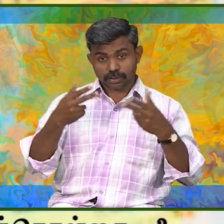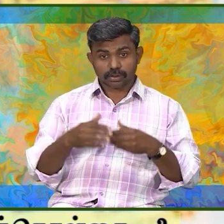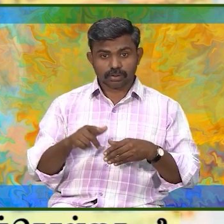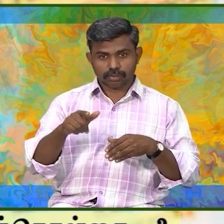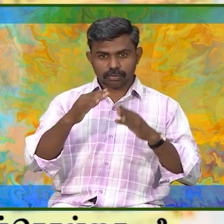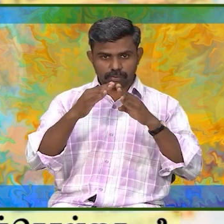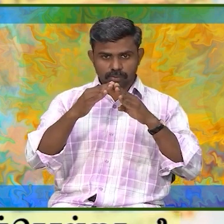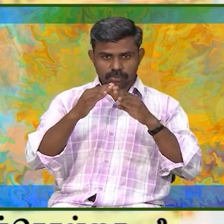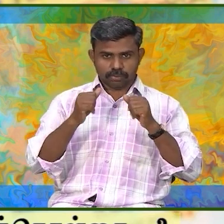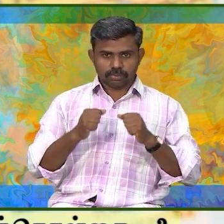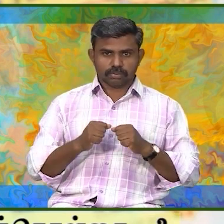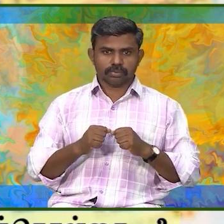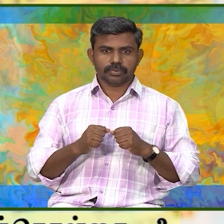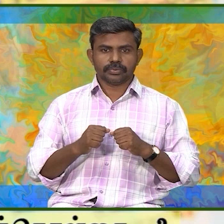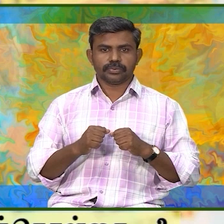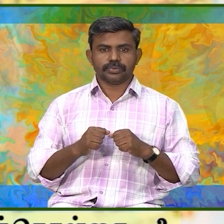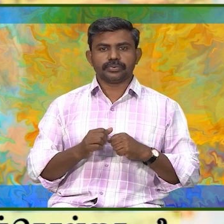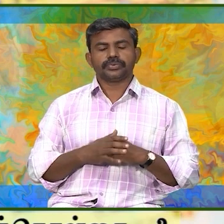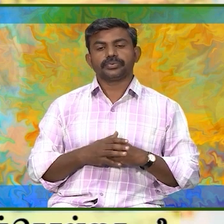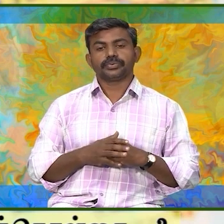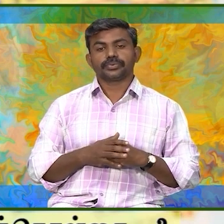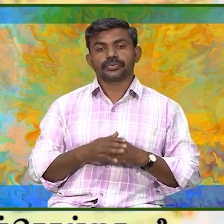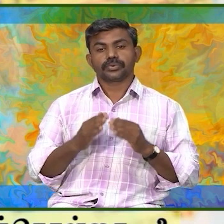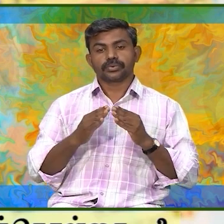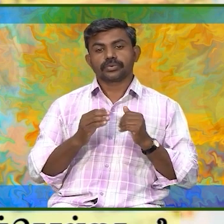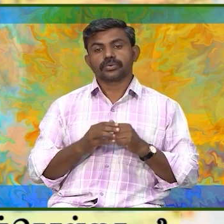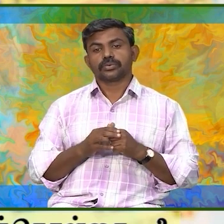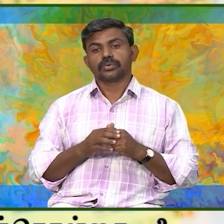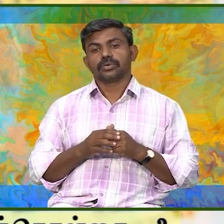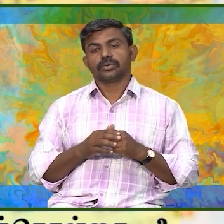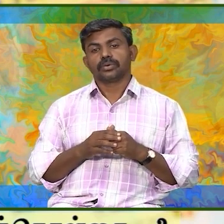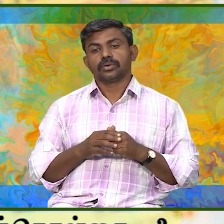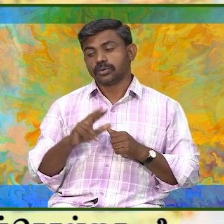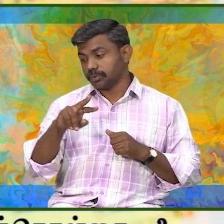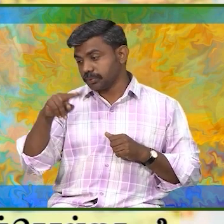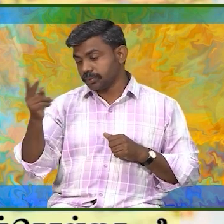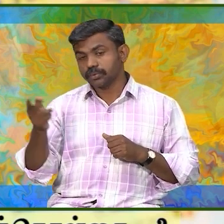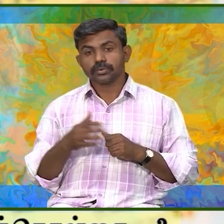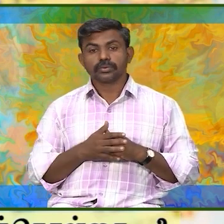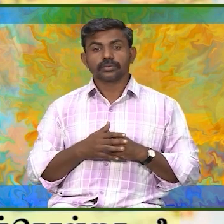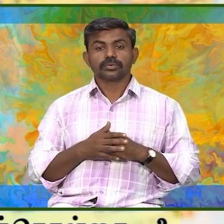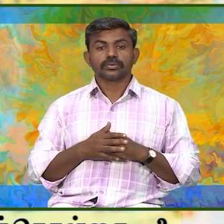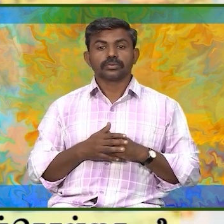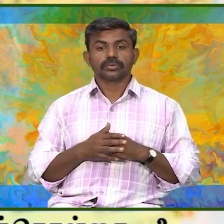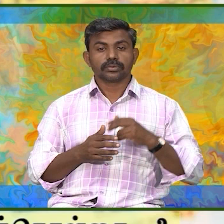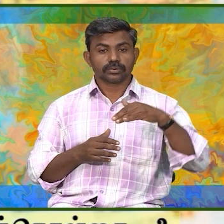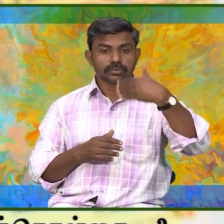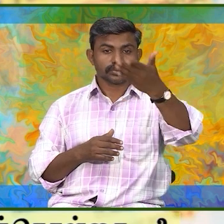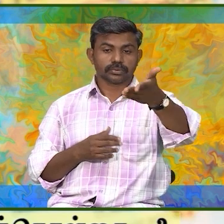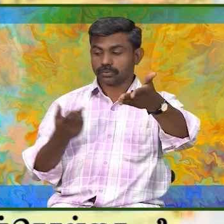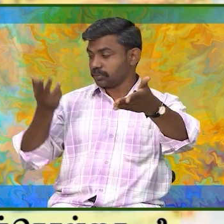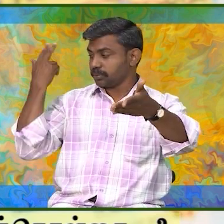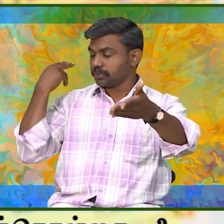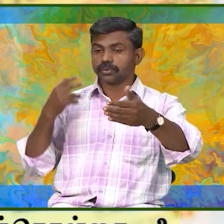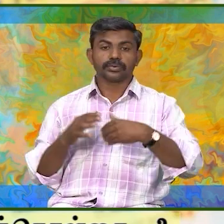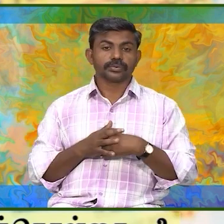வீடு இருக்குது, கிராமத்தில் உங்கள் வீடு இருக்குது, உங்கள் வீட்டு பக்கத்தில் எதிர்புறம்